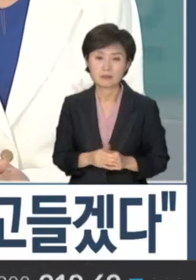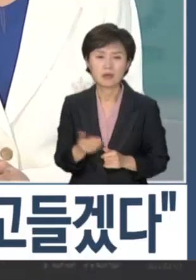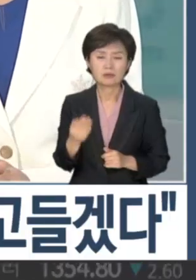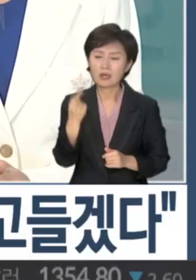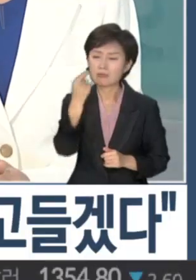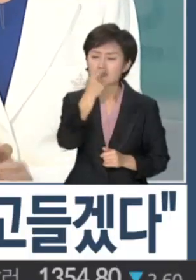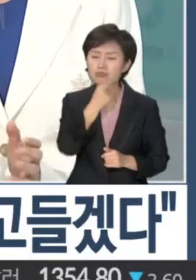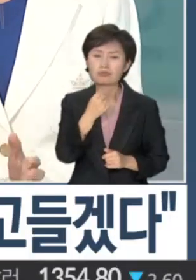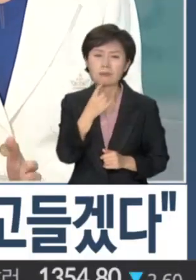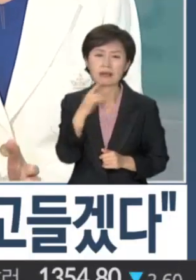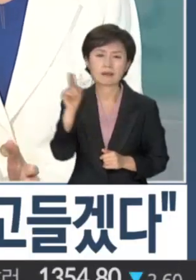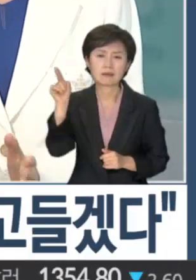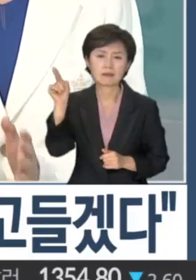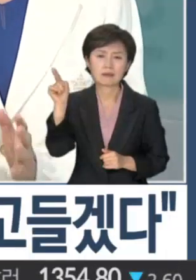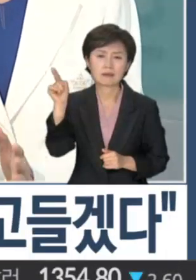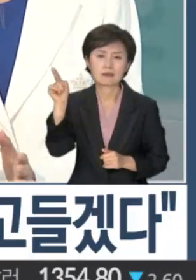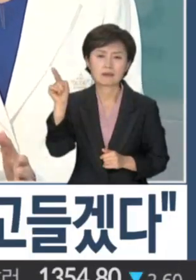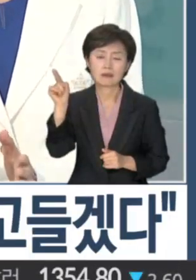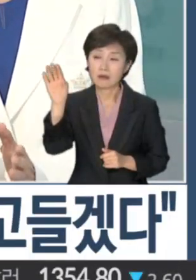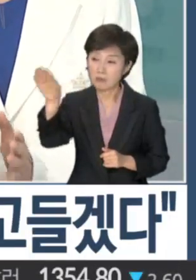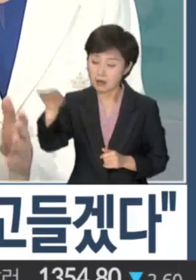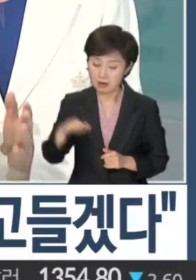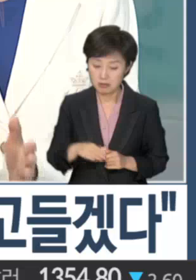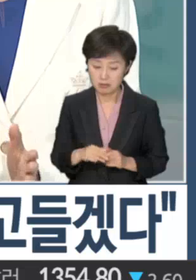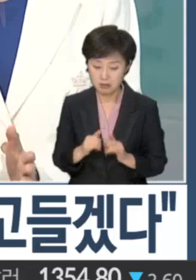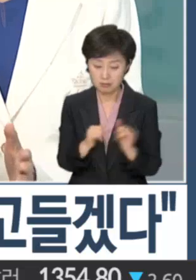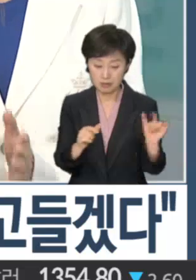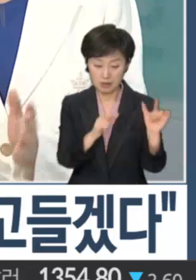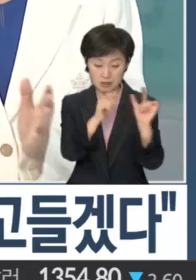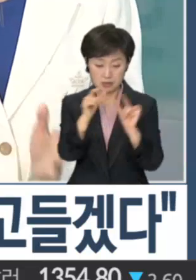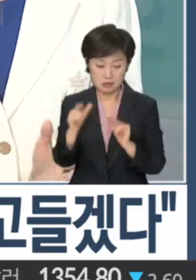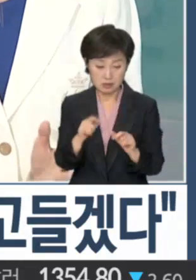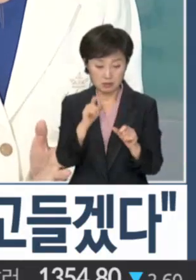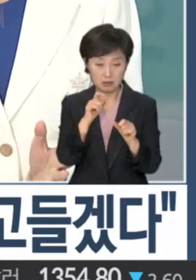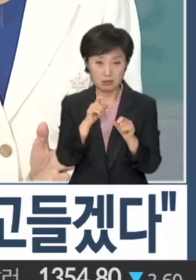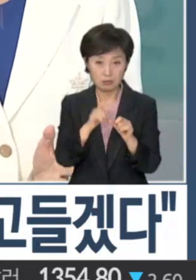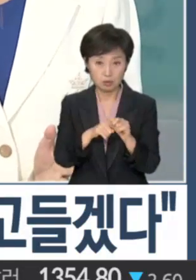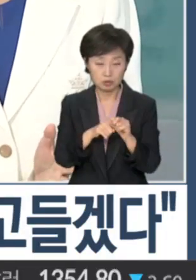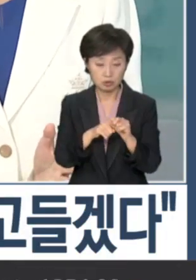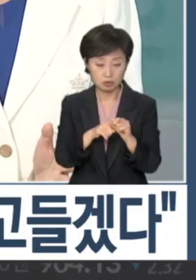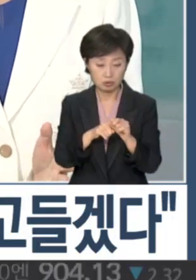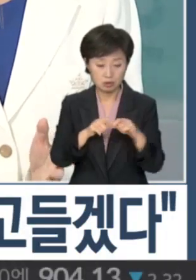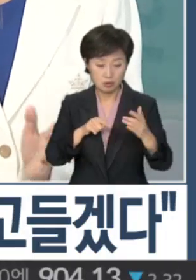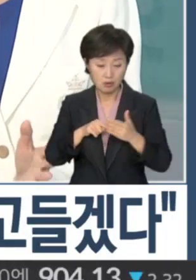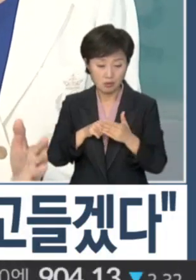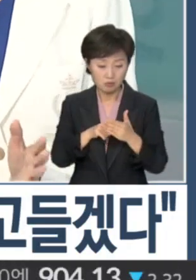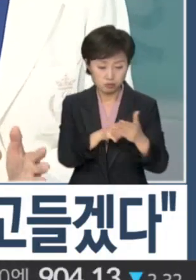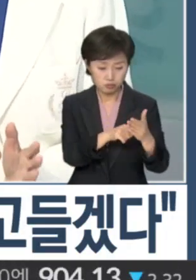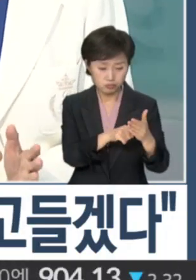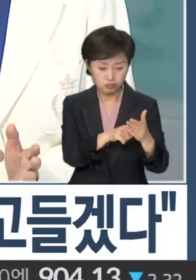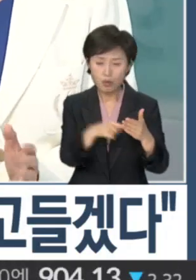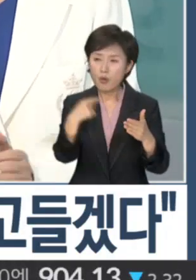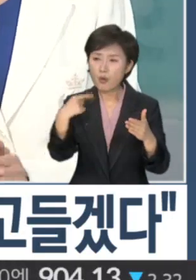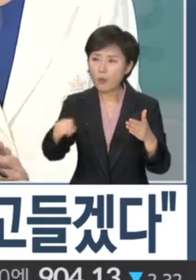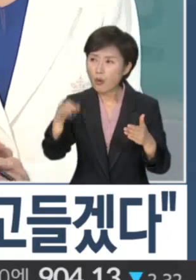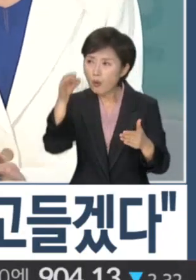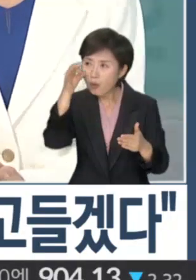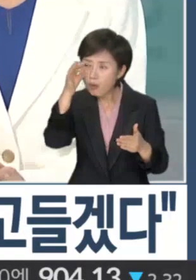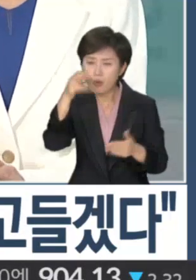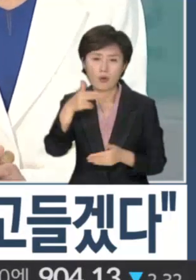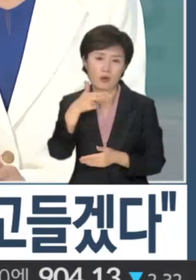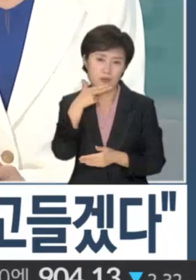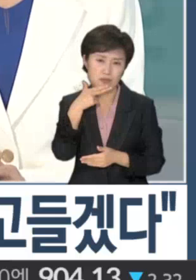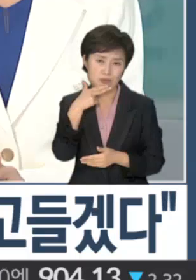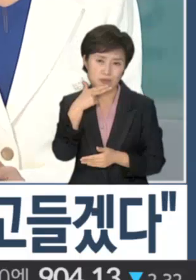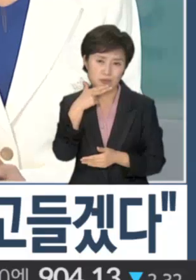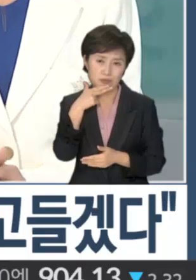하셨는데 구체적으로 그럼 민생을 위해서 무슨 정책을 어떻게 할 것인가가 하우가 빠졌어요. 그러기